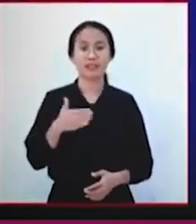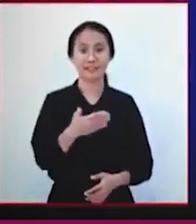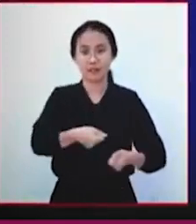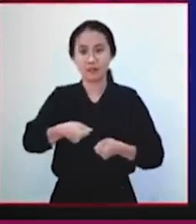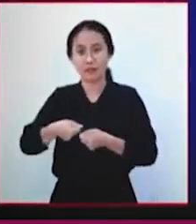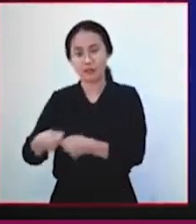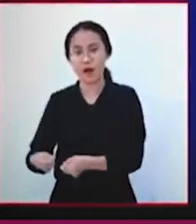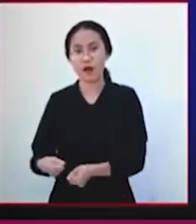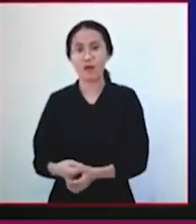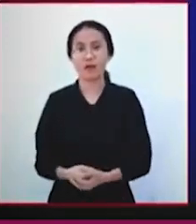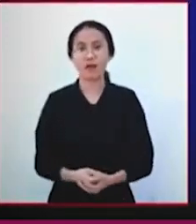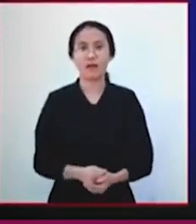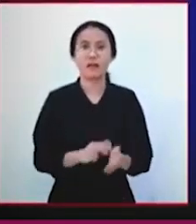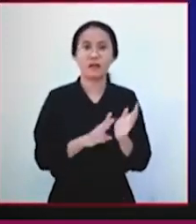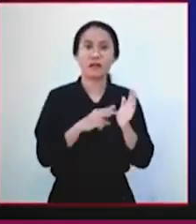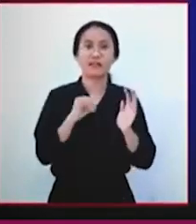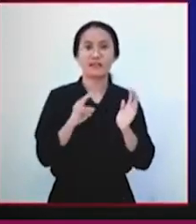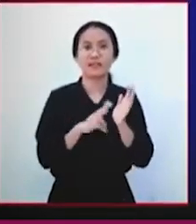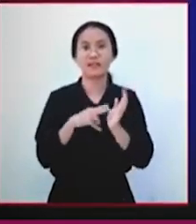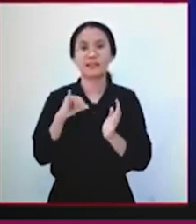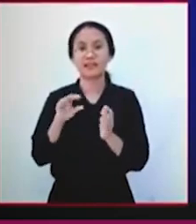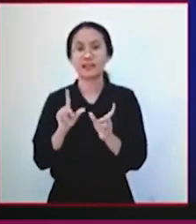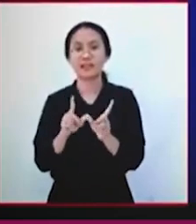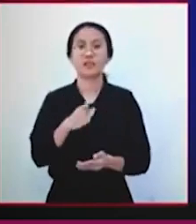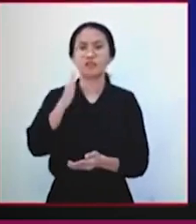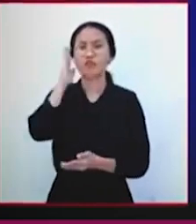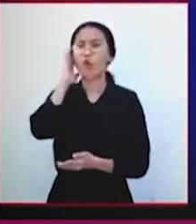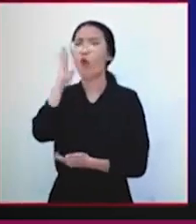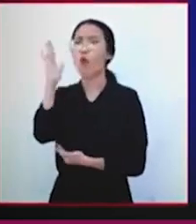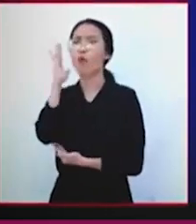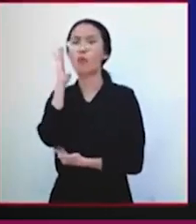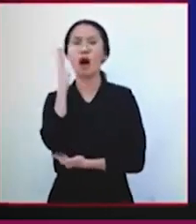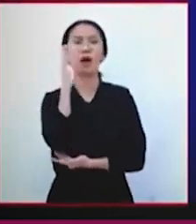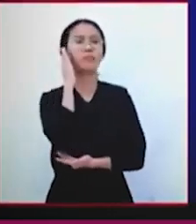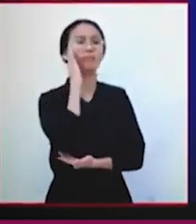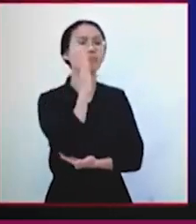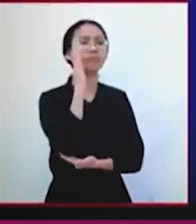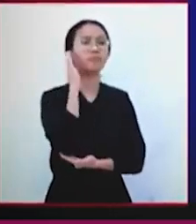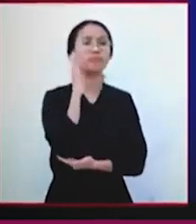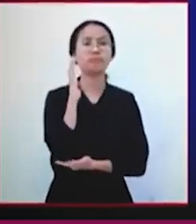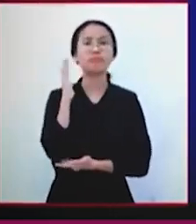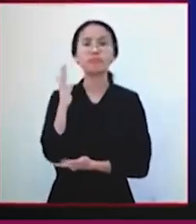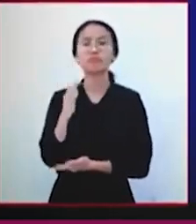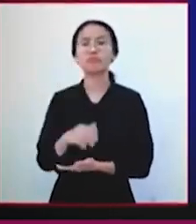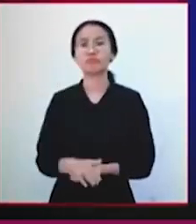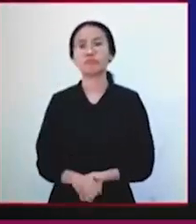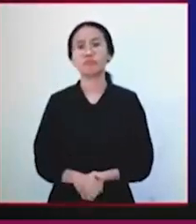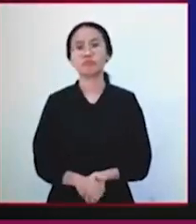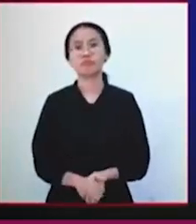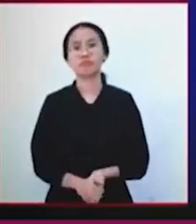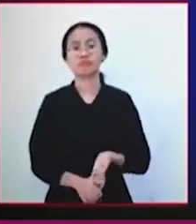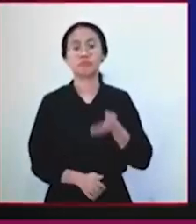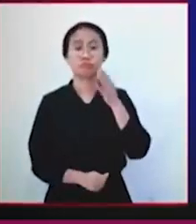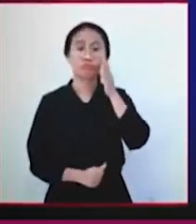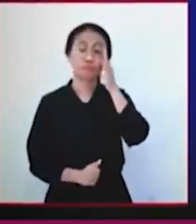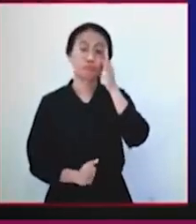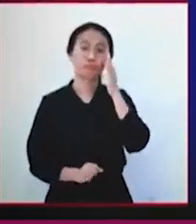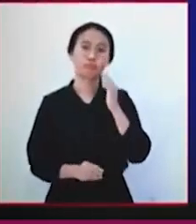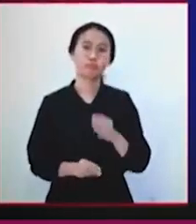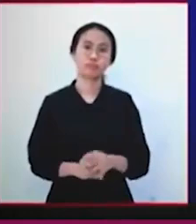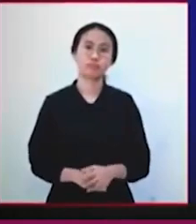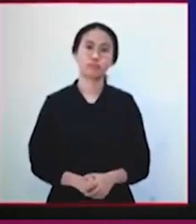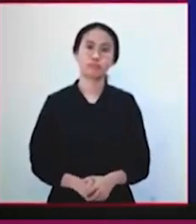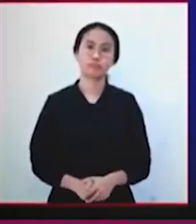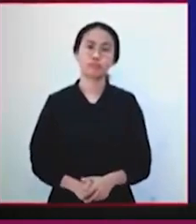akhirnya terpaksa masuk ini weh dia khotbah-khotbah nyatu khotbah Aneh kenapa karena khotbah itu hanya